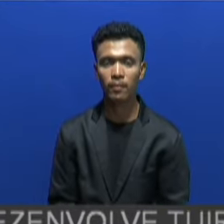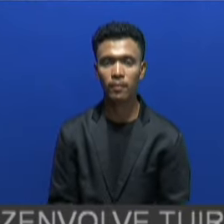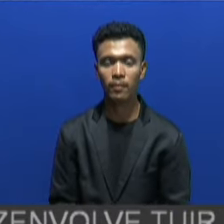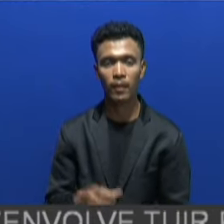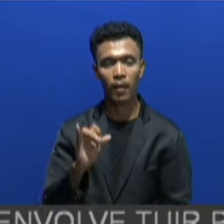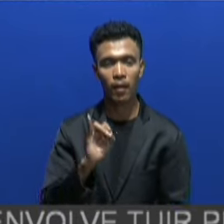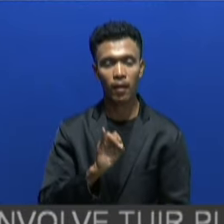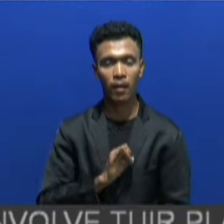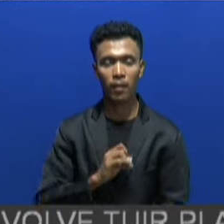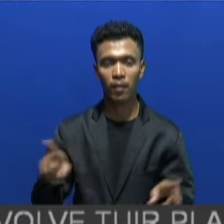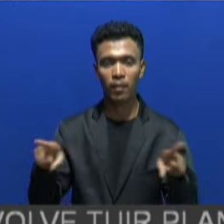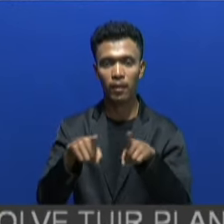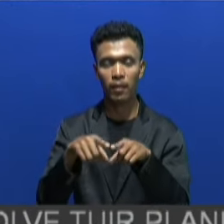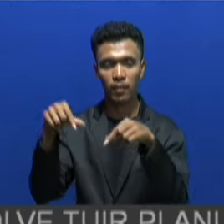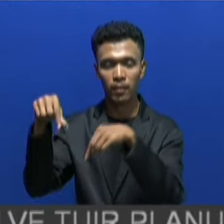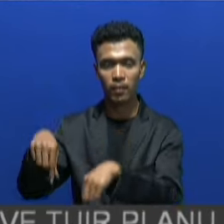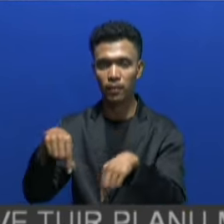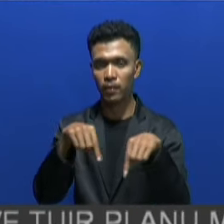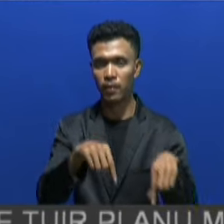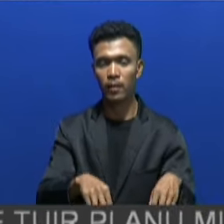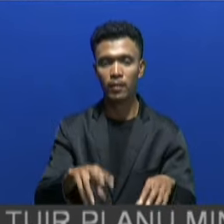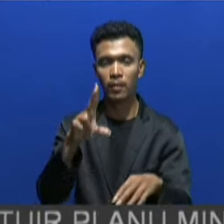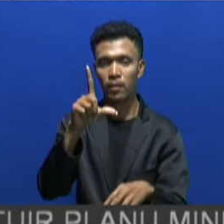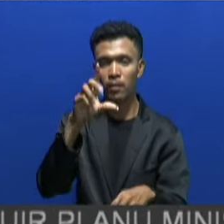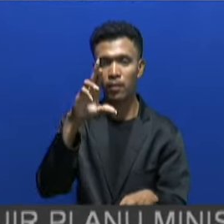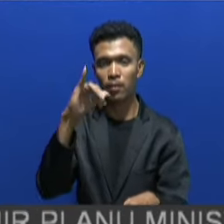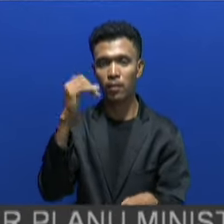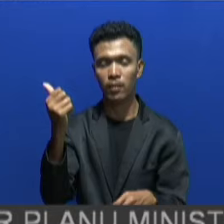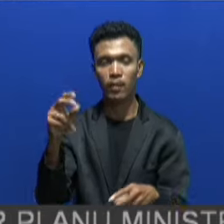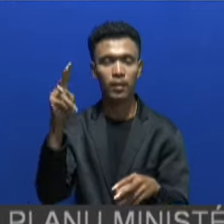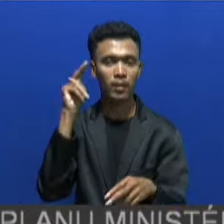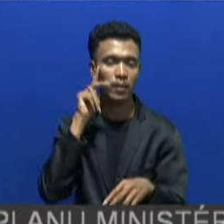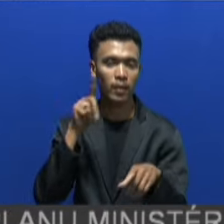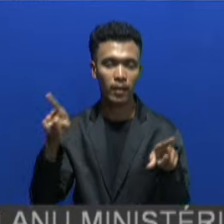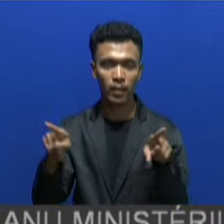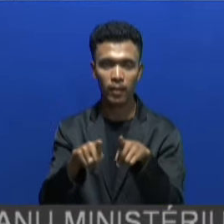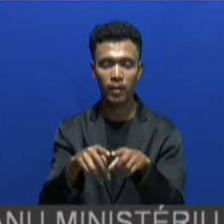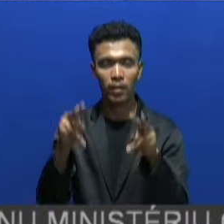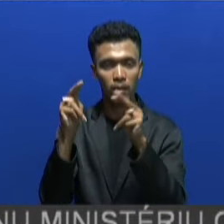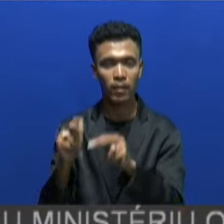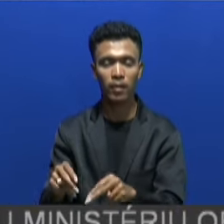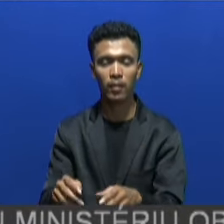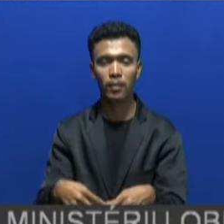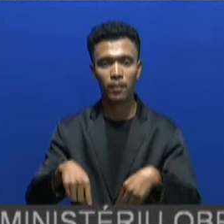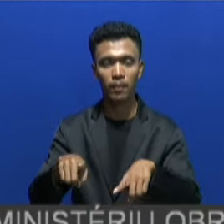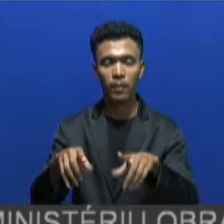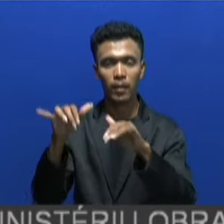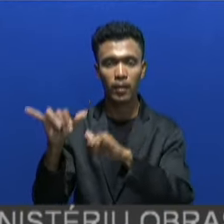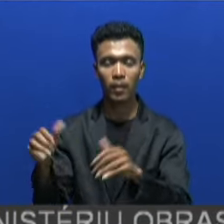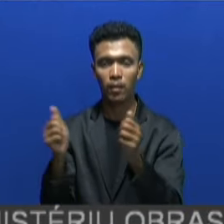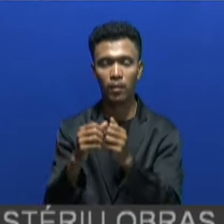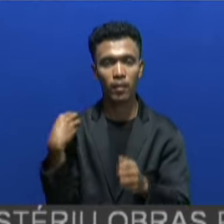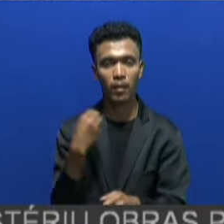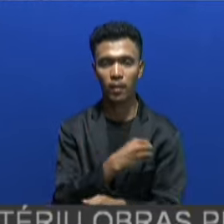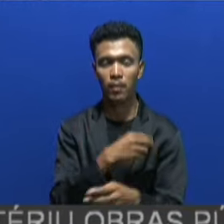Hau nudar deficiensi Lucia Neno nia alin. Hau sempre obrigania tu bahelo hau. Ma bie ni ba visita la lais det, nia tenke